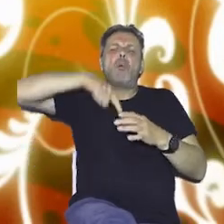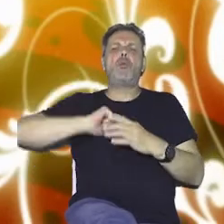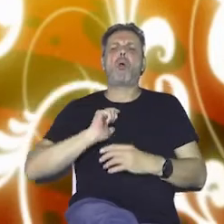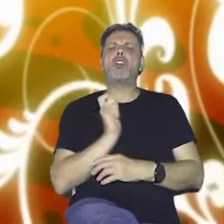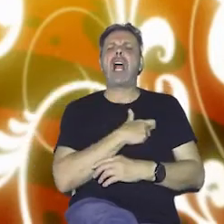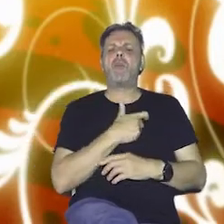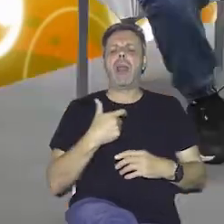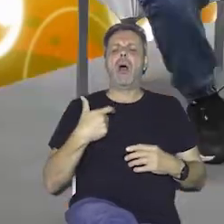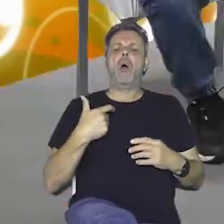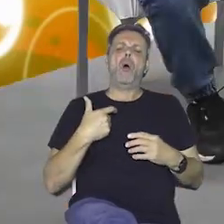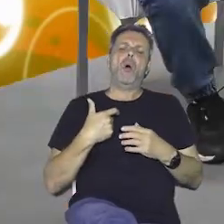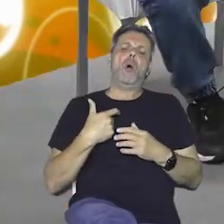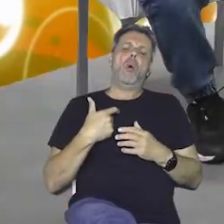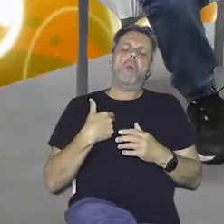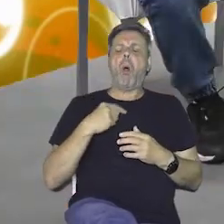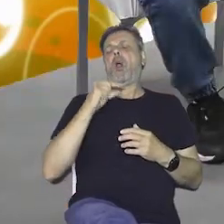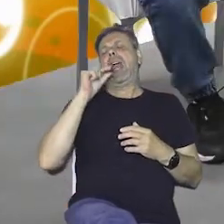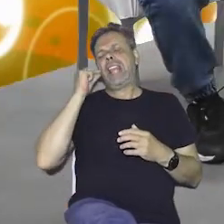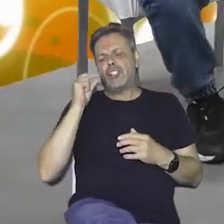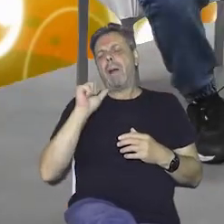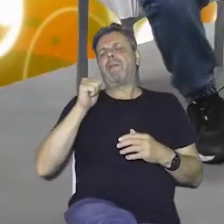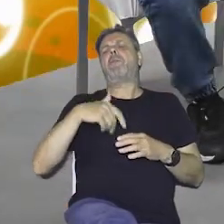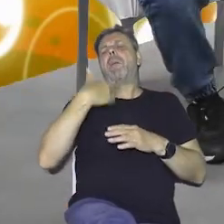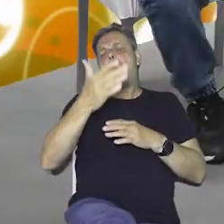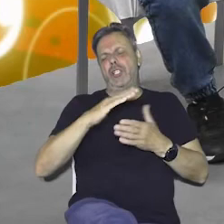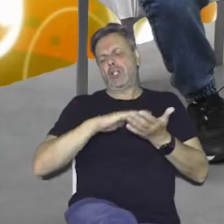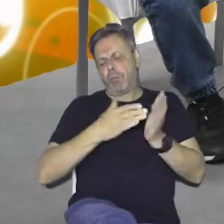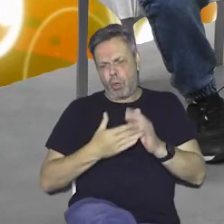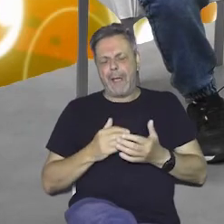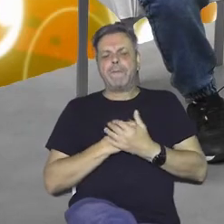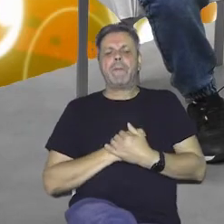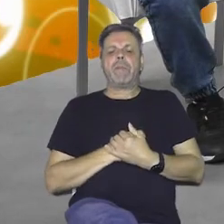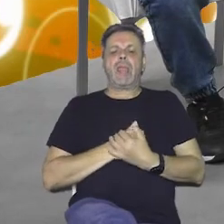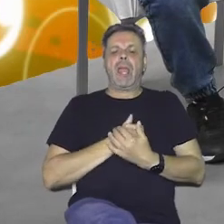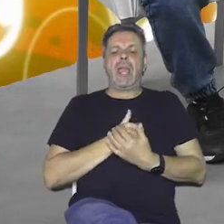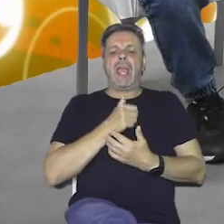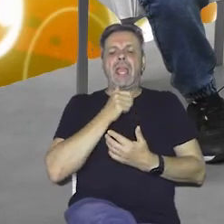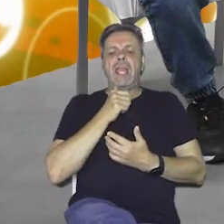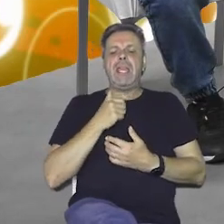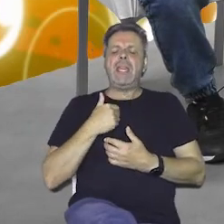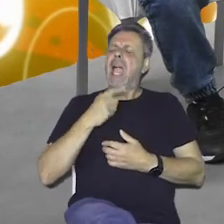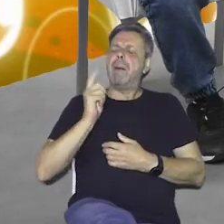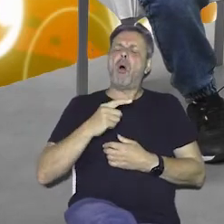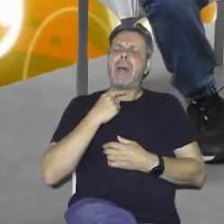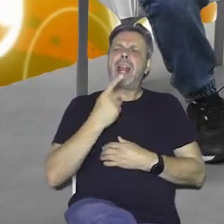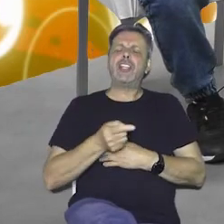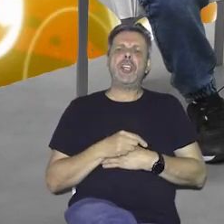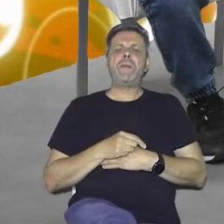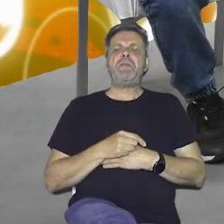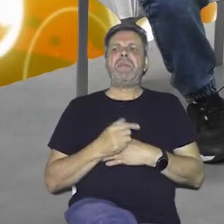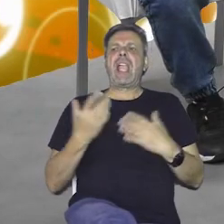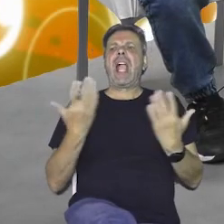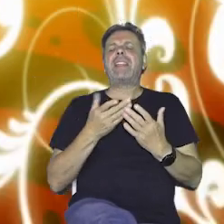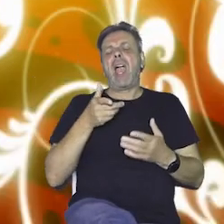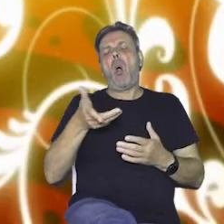mog najprije dečka, pa na kraju mog supruga. I tek, moram ti reći, Željko, tek kad je